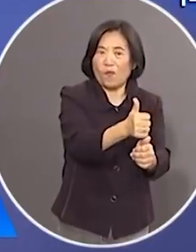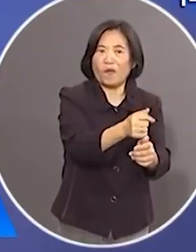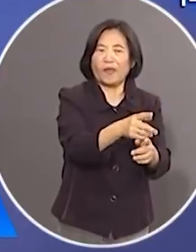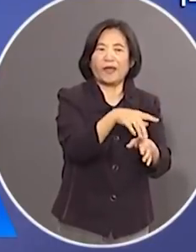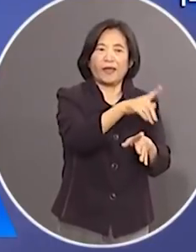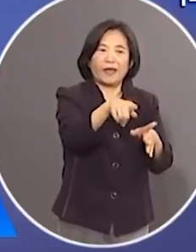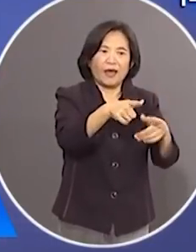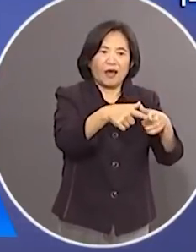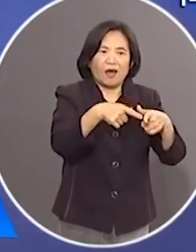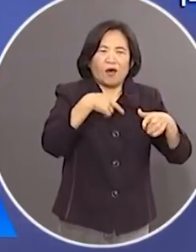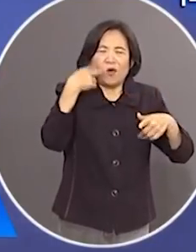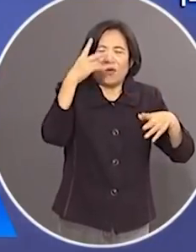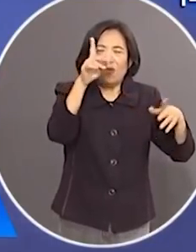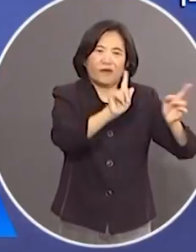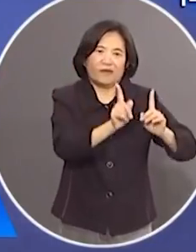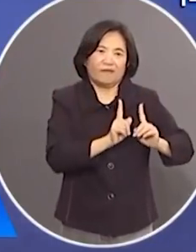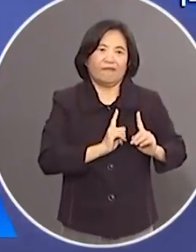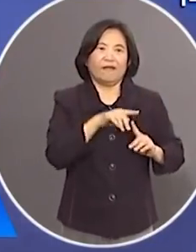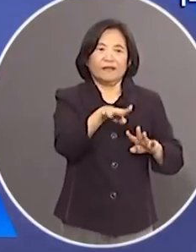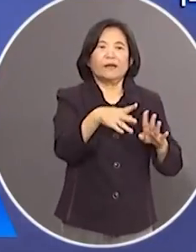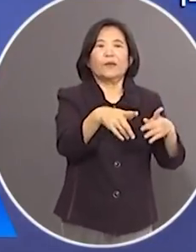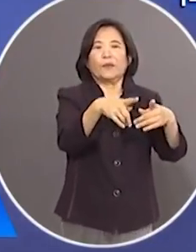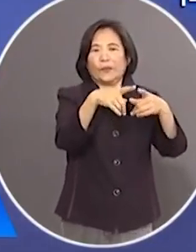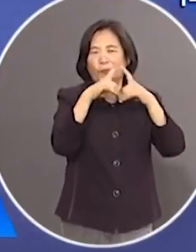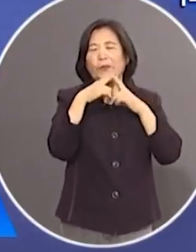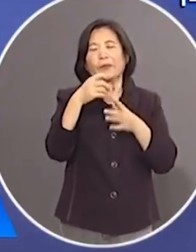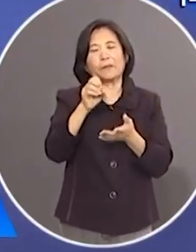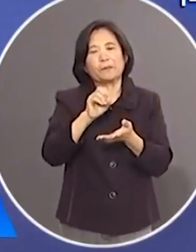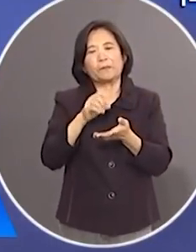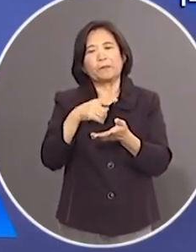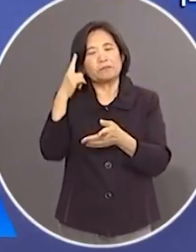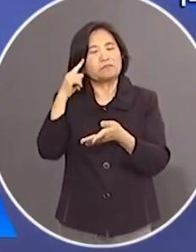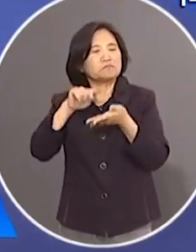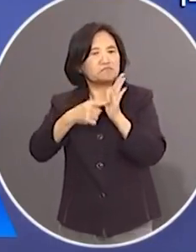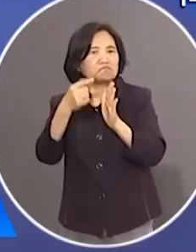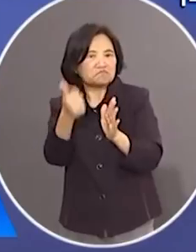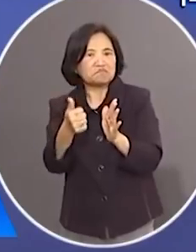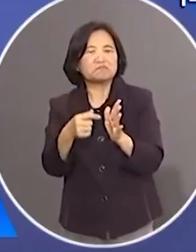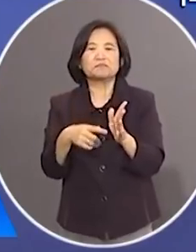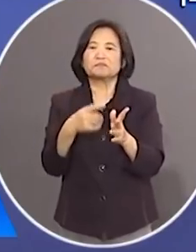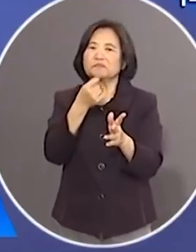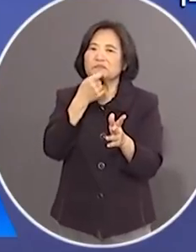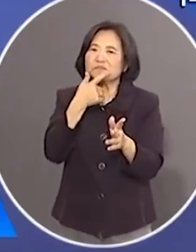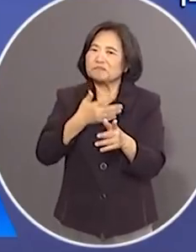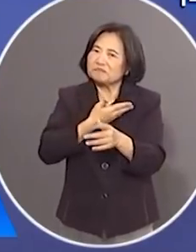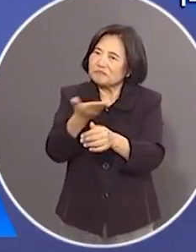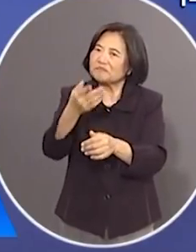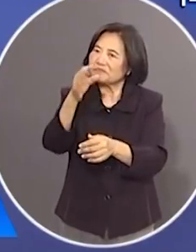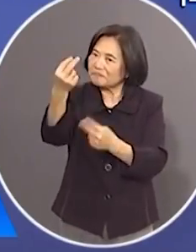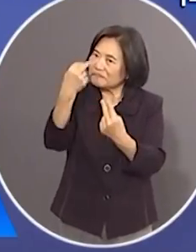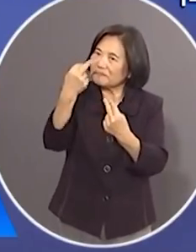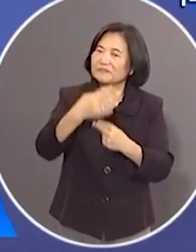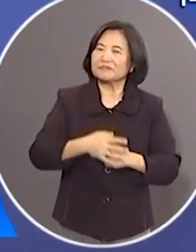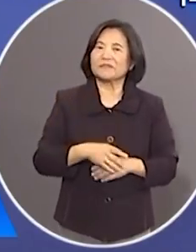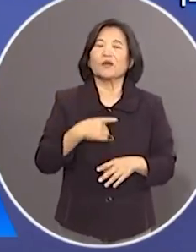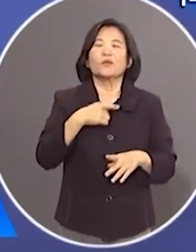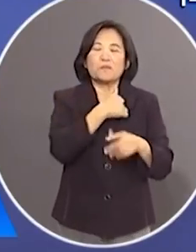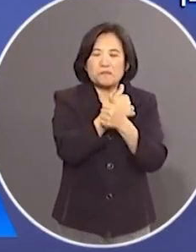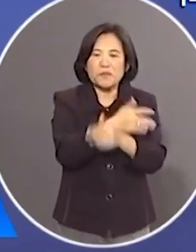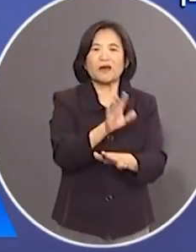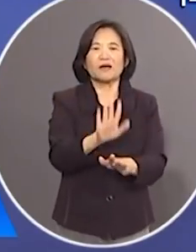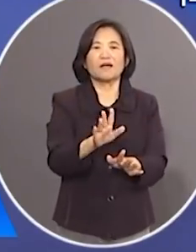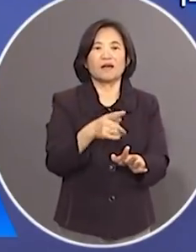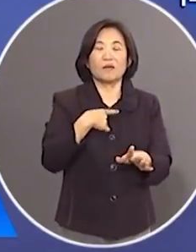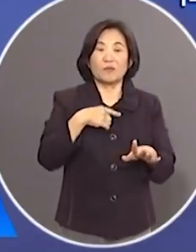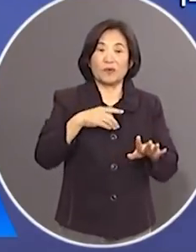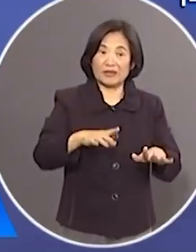的心受到感动之后，他会回过来在他工作上表现，这是我切身的经验。所以我去的时候，